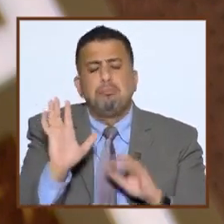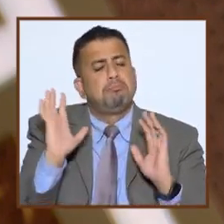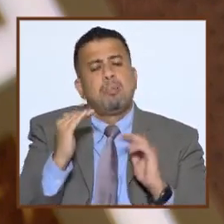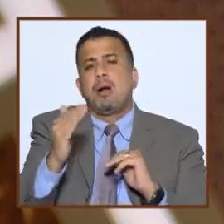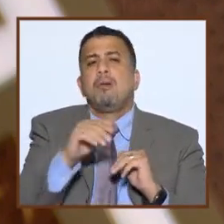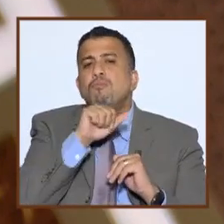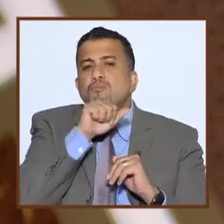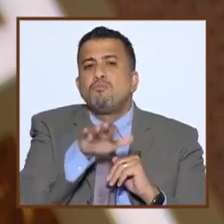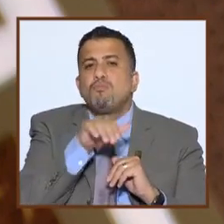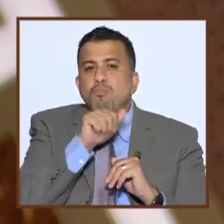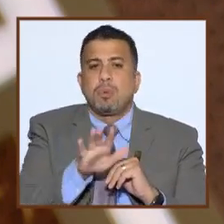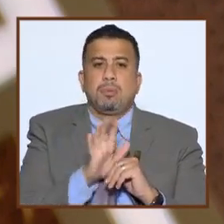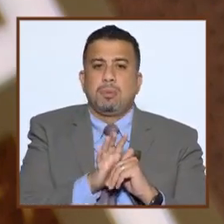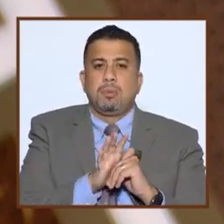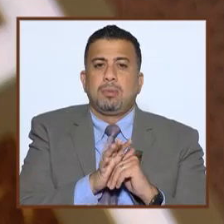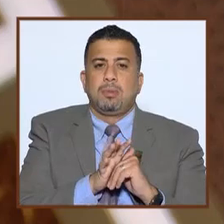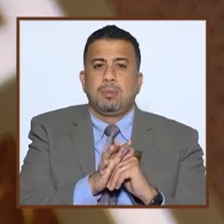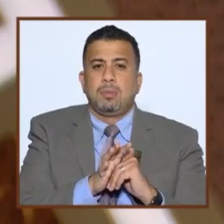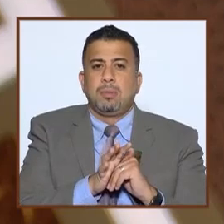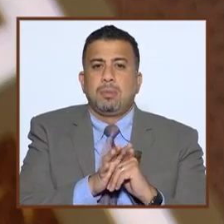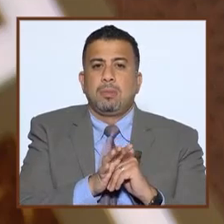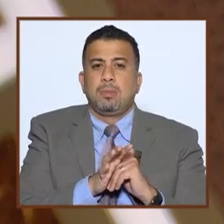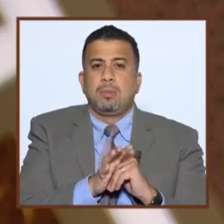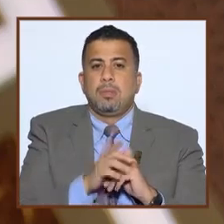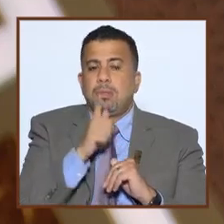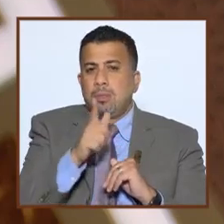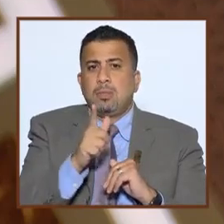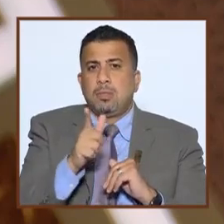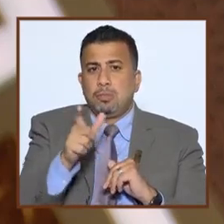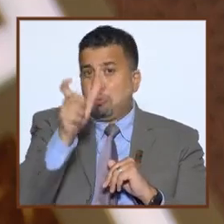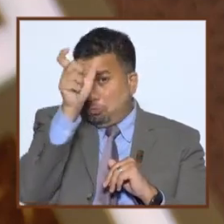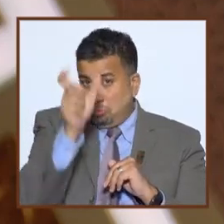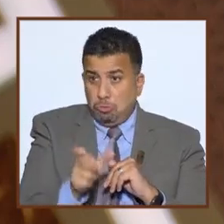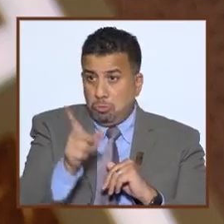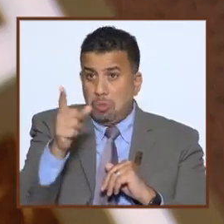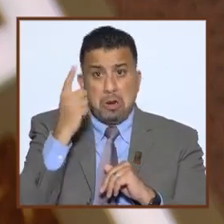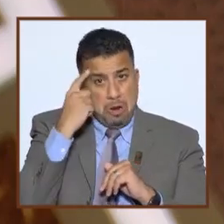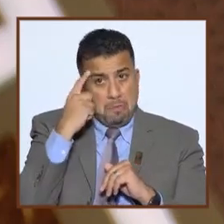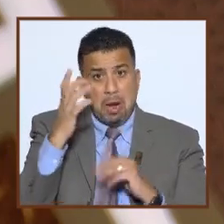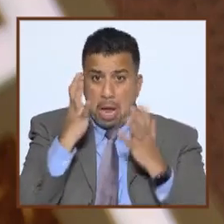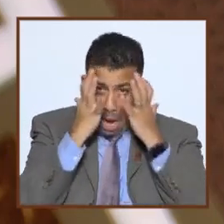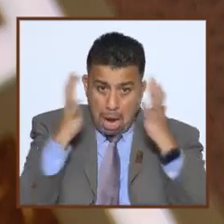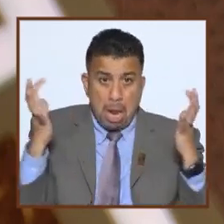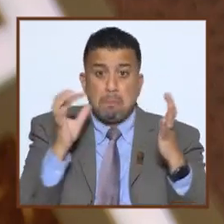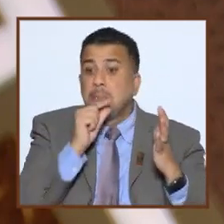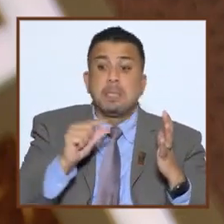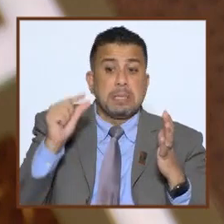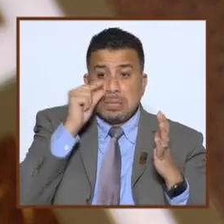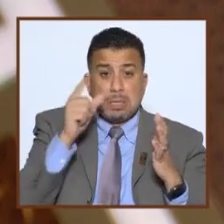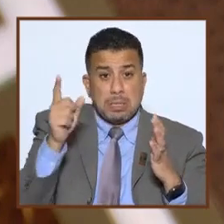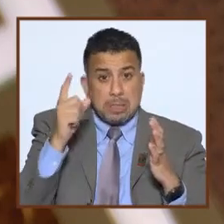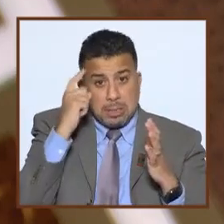نحتاج للرجال يعني ان يعني شخص انا اقدر احب وارى بانه عالم